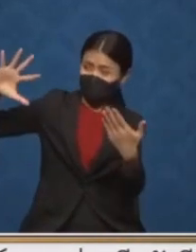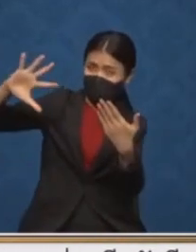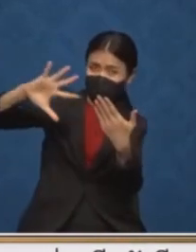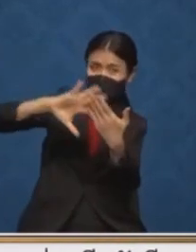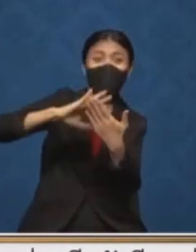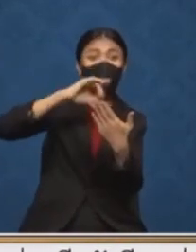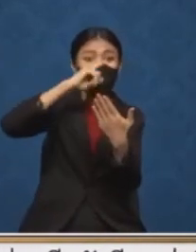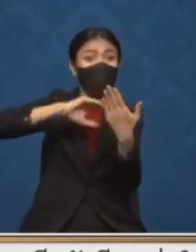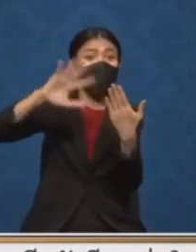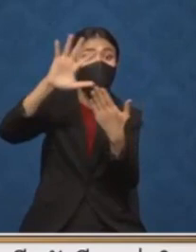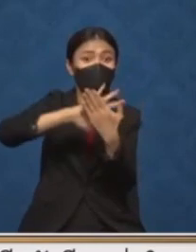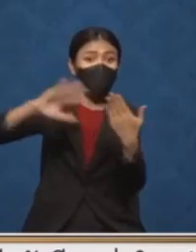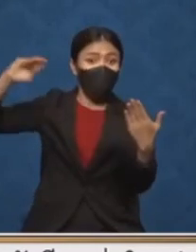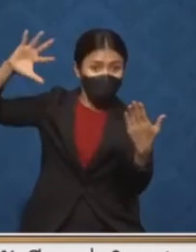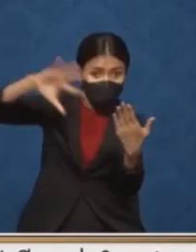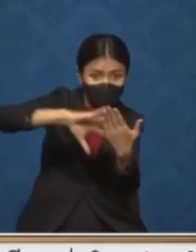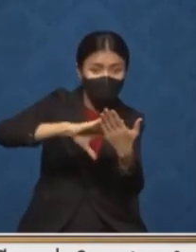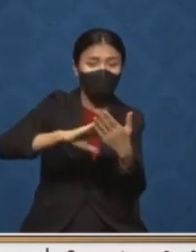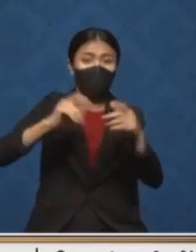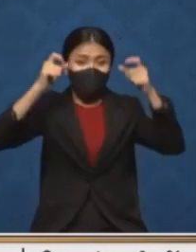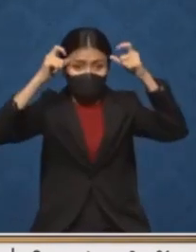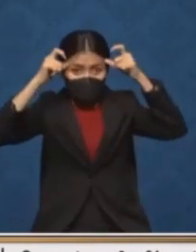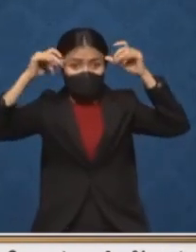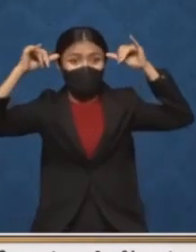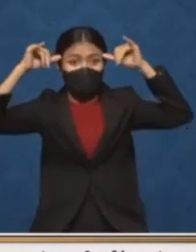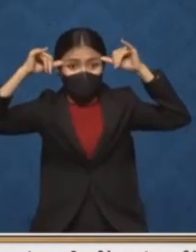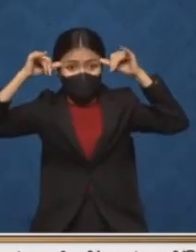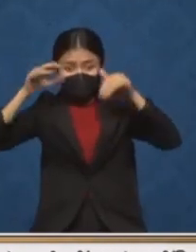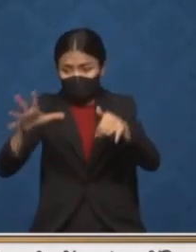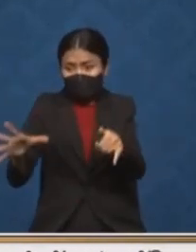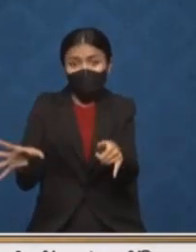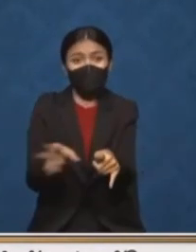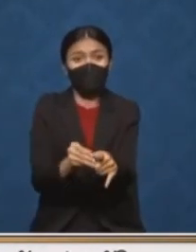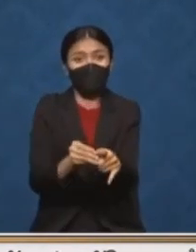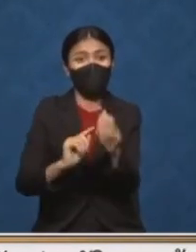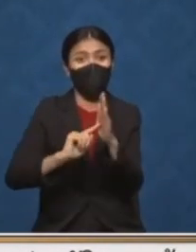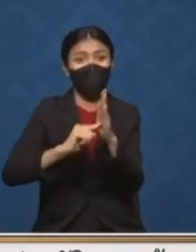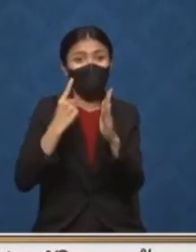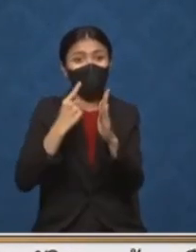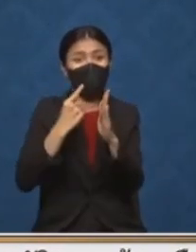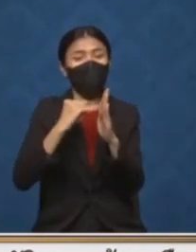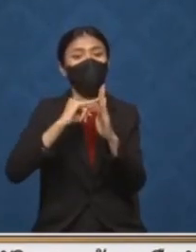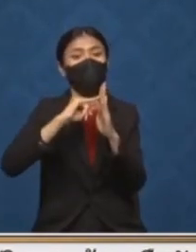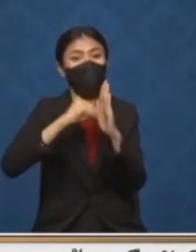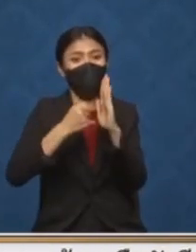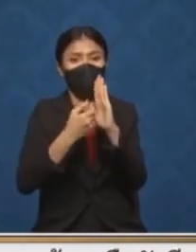กบือเริ่มที่ทราบจากเขตการ วาเริ่มที่จัหวัด 101